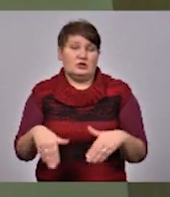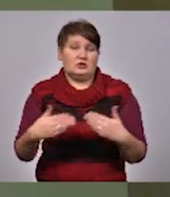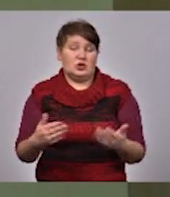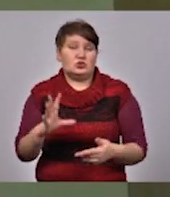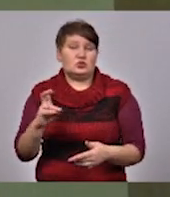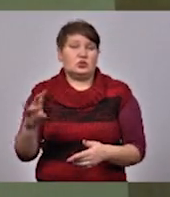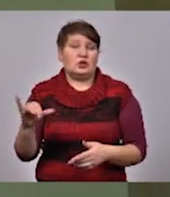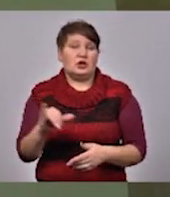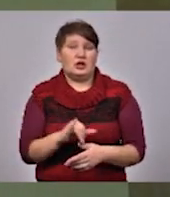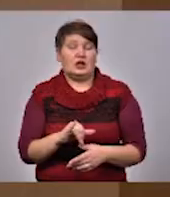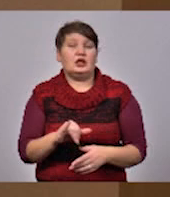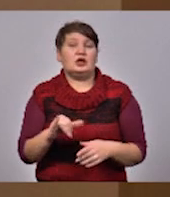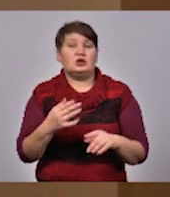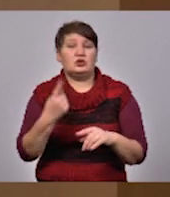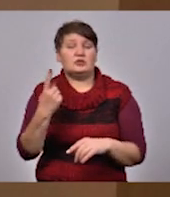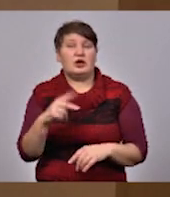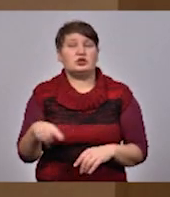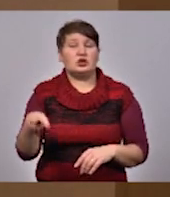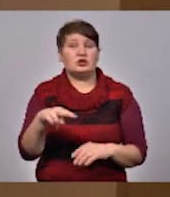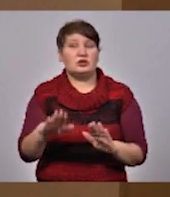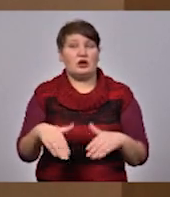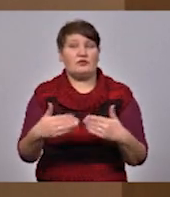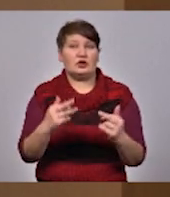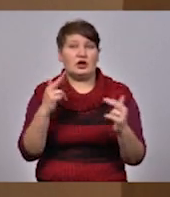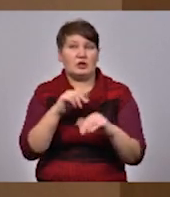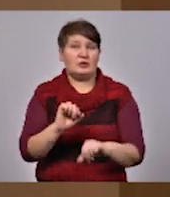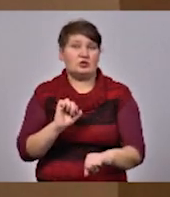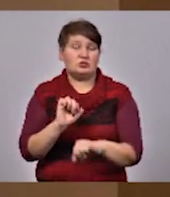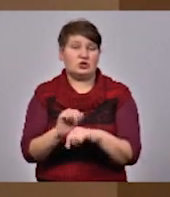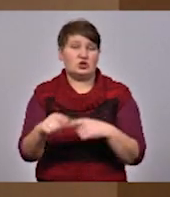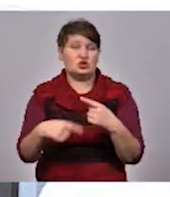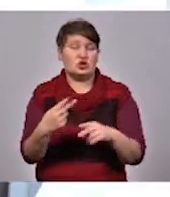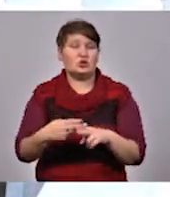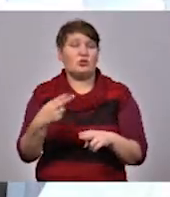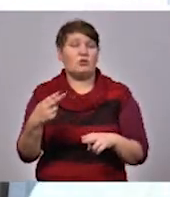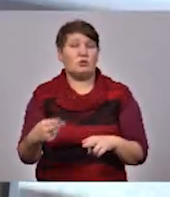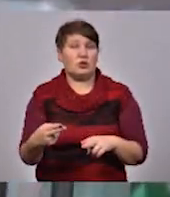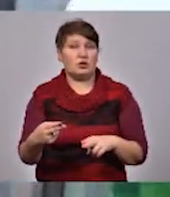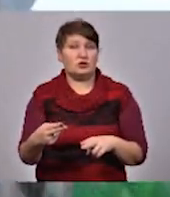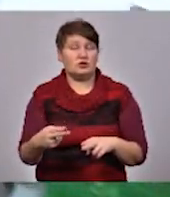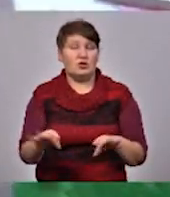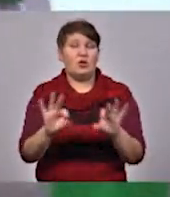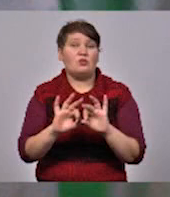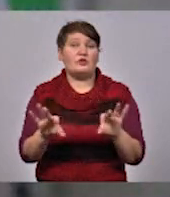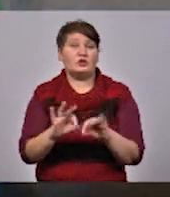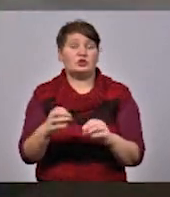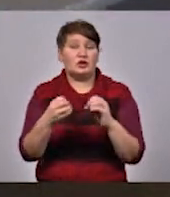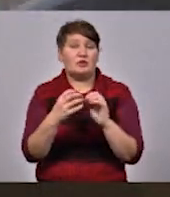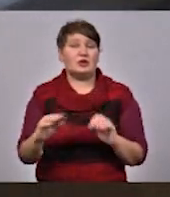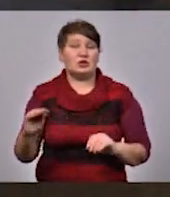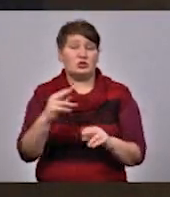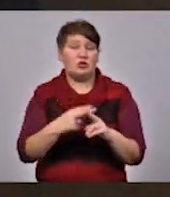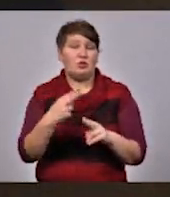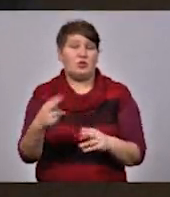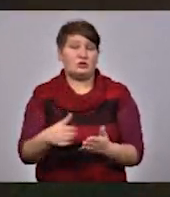лише з комунальною аптекою. З 1 листопада видачу ліків призупинили через борг. У районному управлінні фінансів повідомили, що на 15 жовтня борг